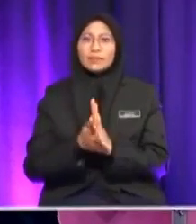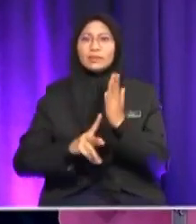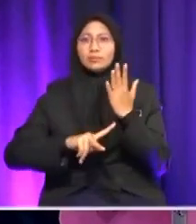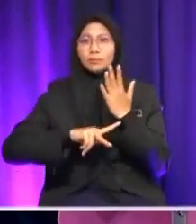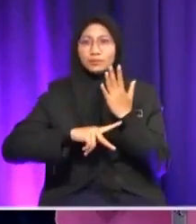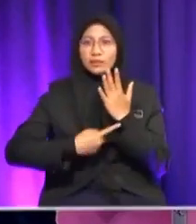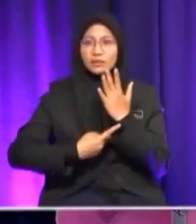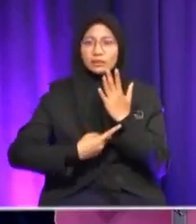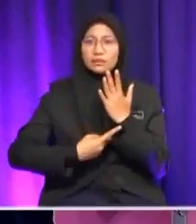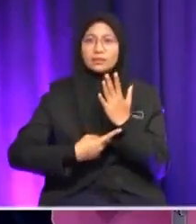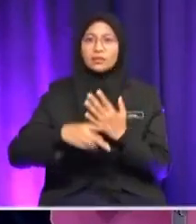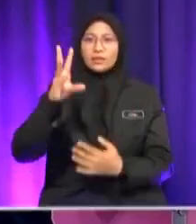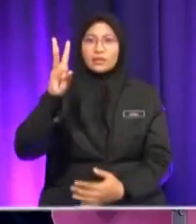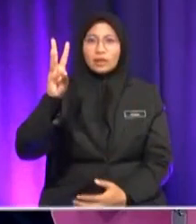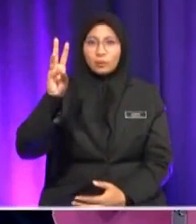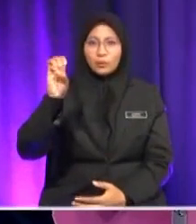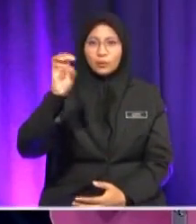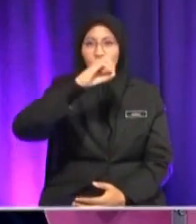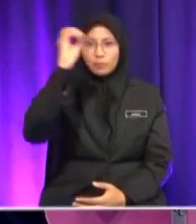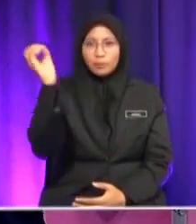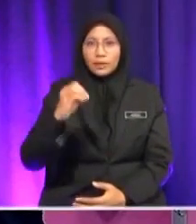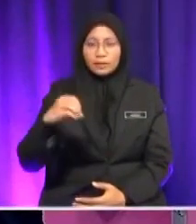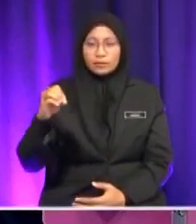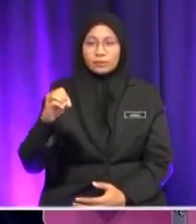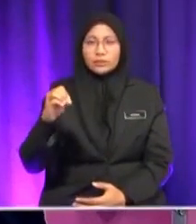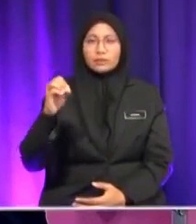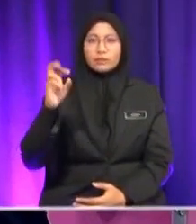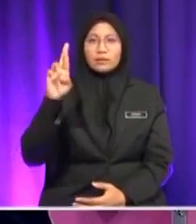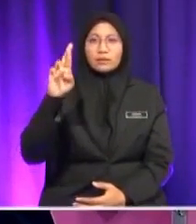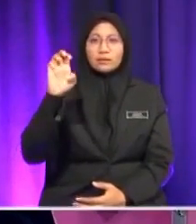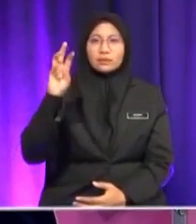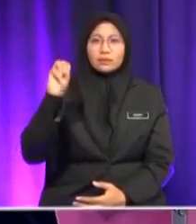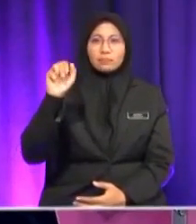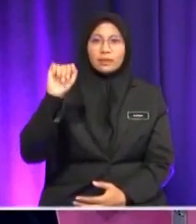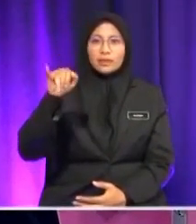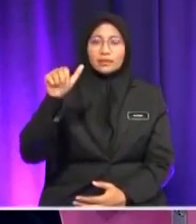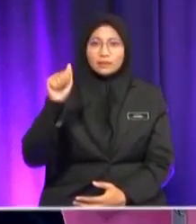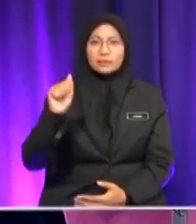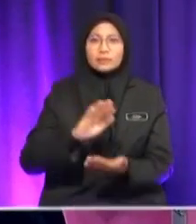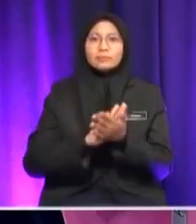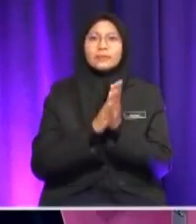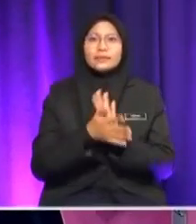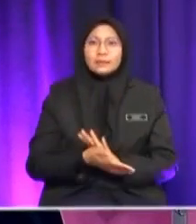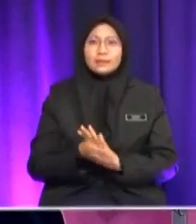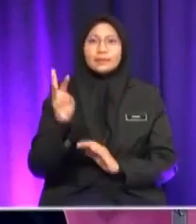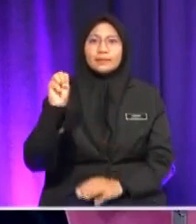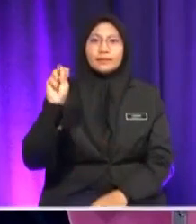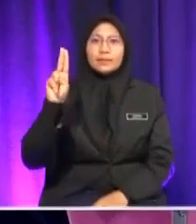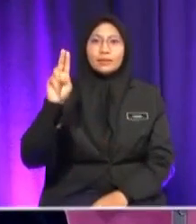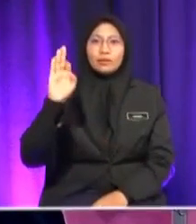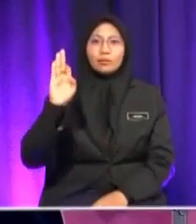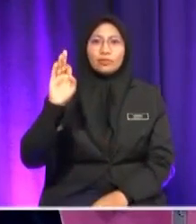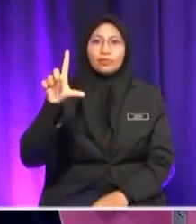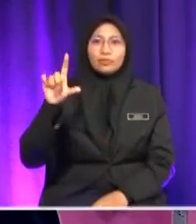60% golongan remaja menjadi muflis. Kajian telah membuktikan bahawa, telah menunjukkan